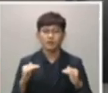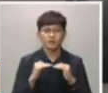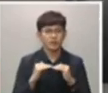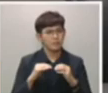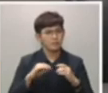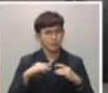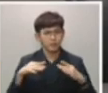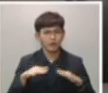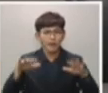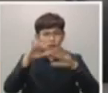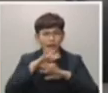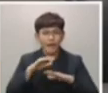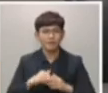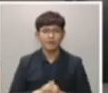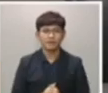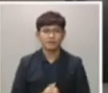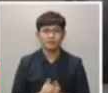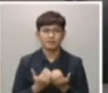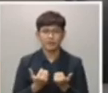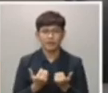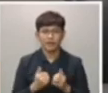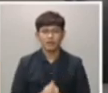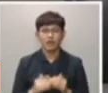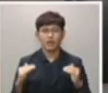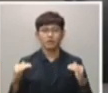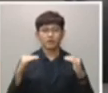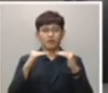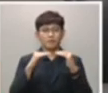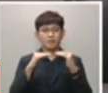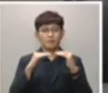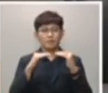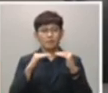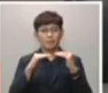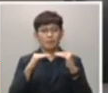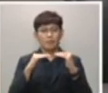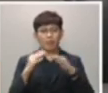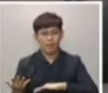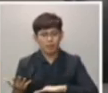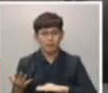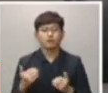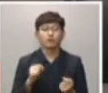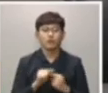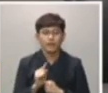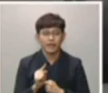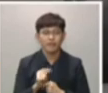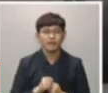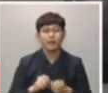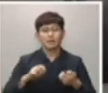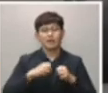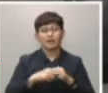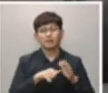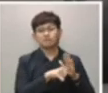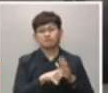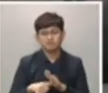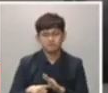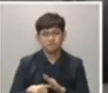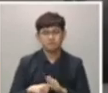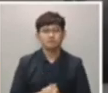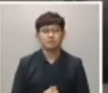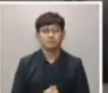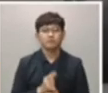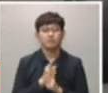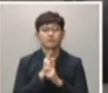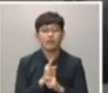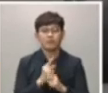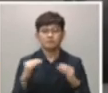เป็นยุคยุติธรรมหมดสภาพใช้บังคับกฎหมายโดยเลือกปฏิบัติไม่เป็นไปตามหลักแห่งความเส